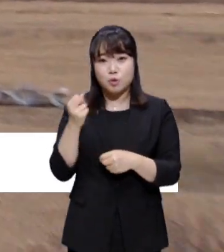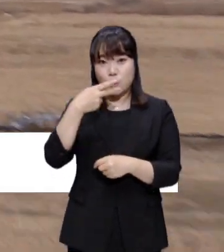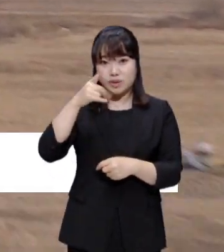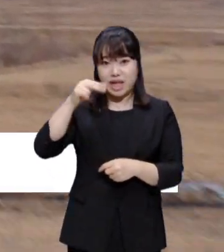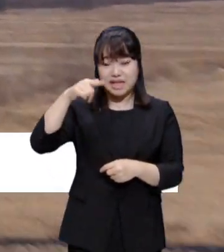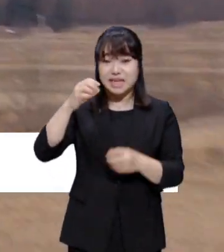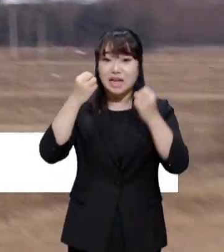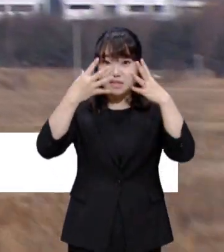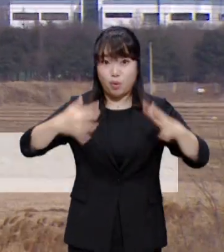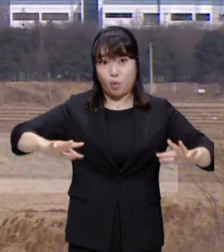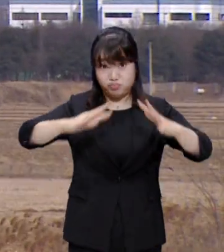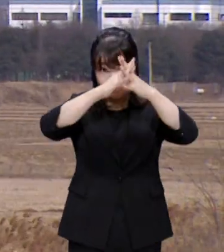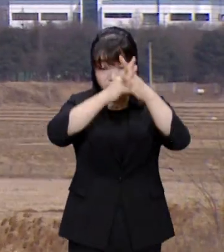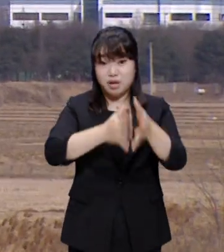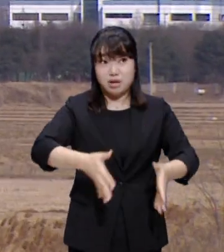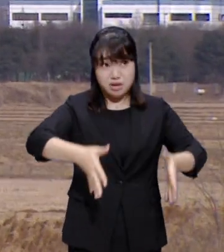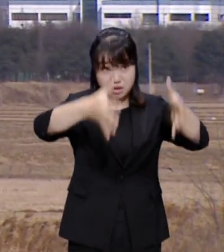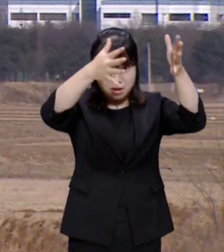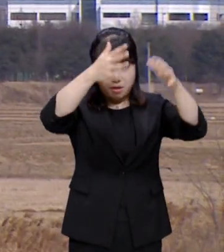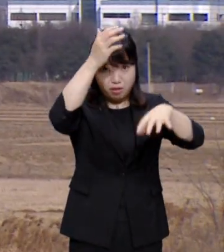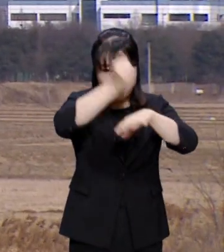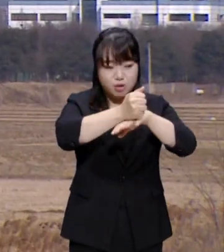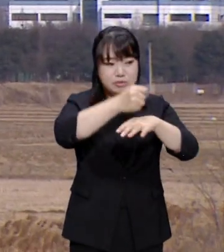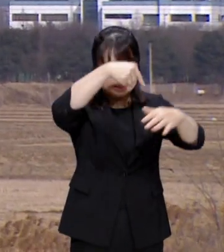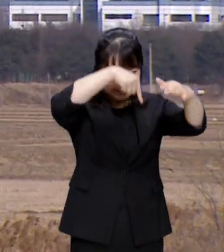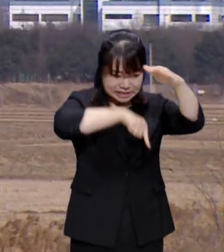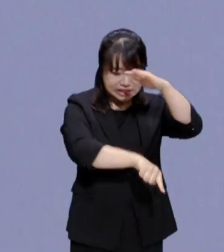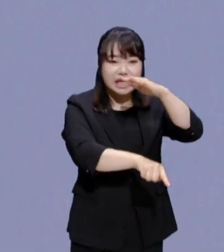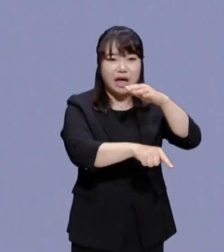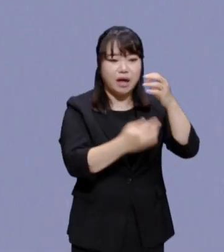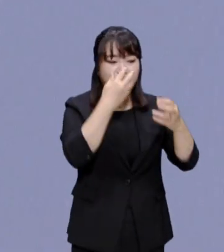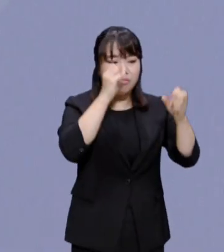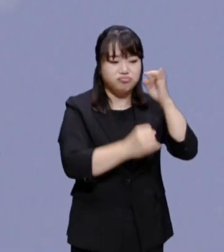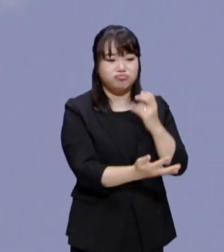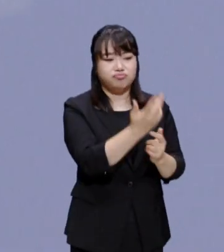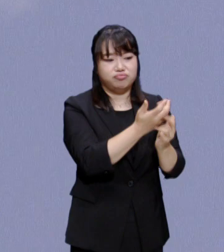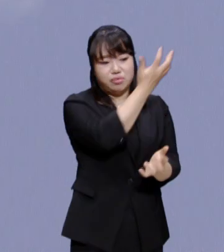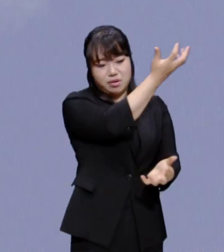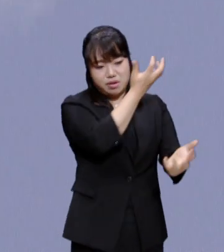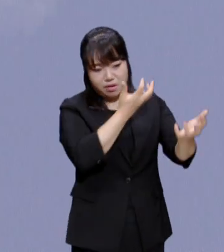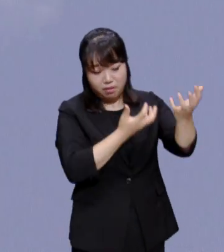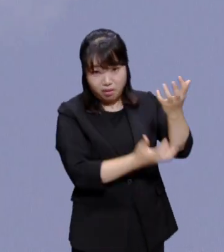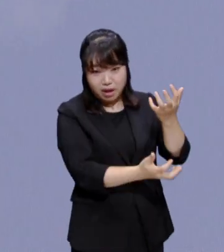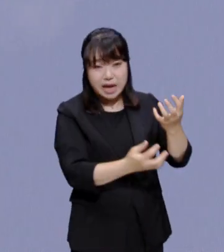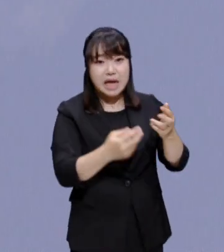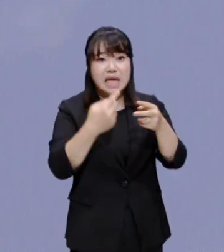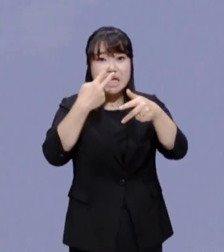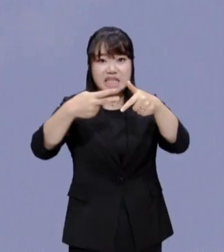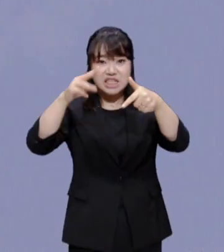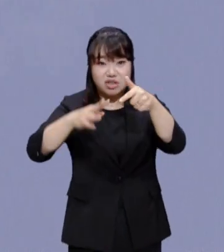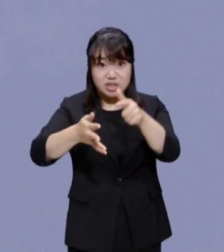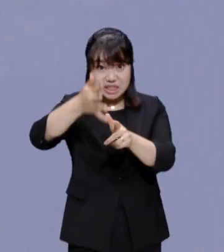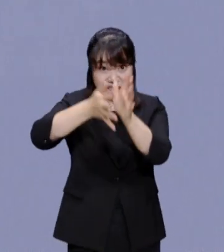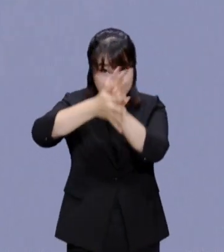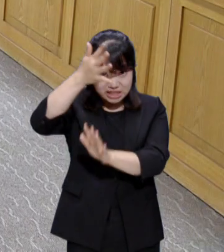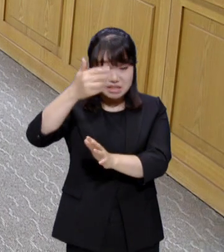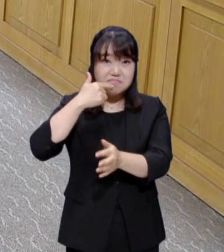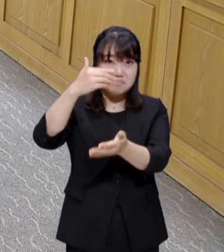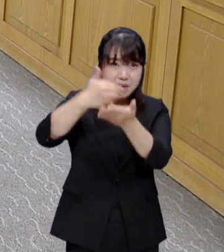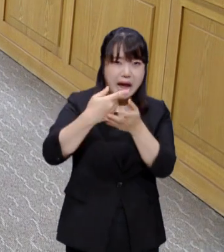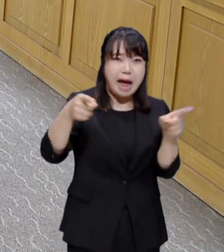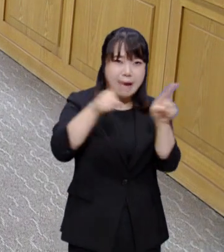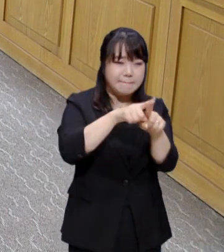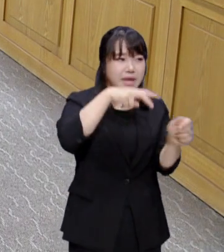건설로 자원순환센터 지하화 계획이 잡히고 인천시 일부 지자체까지 함께 사용하겠다는 의사를